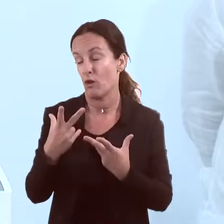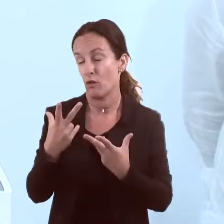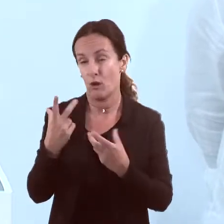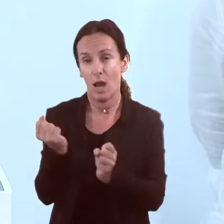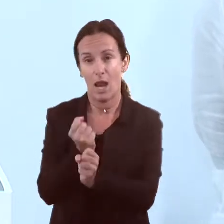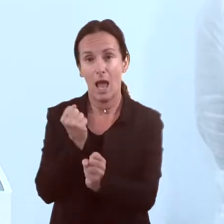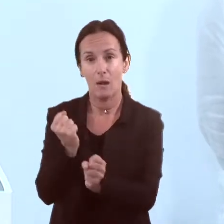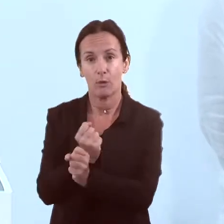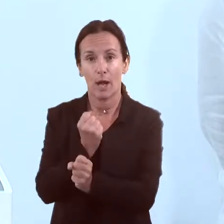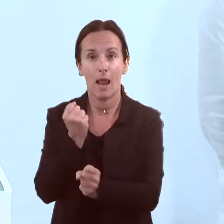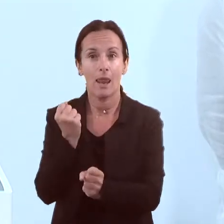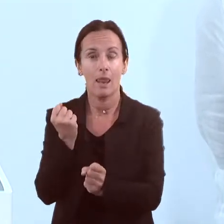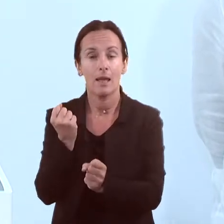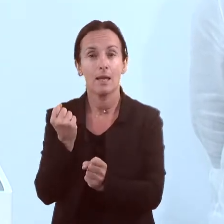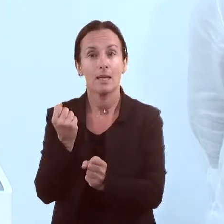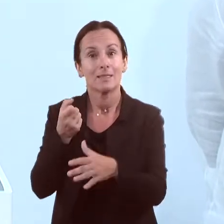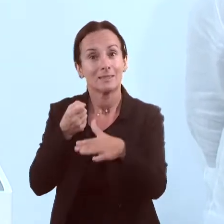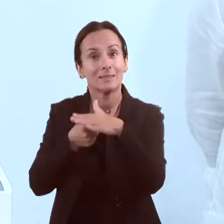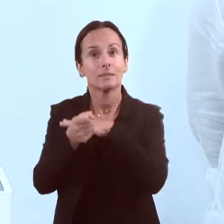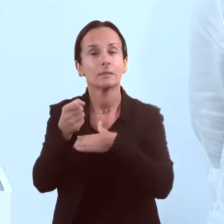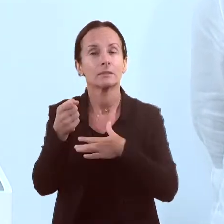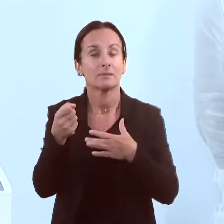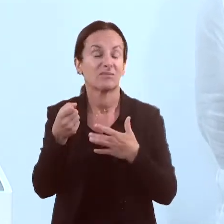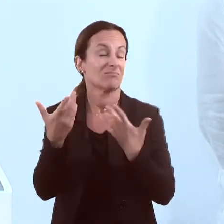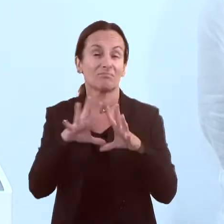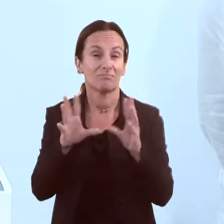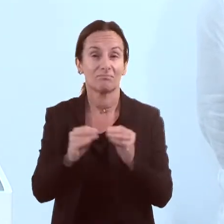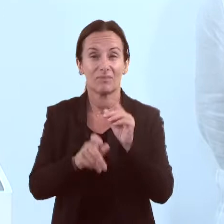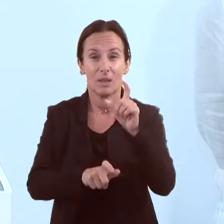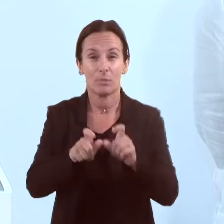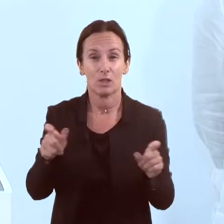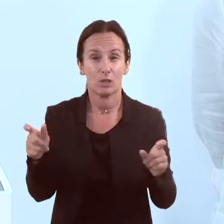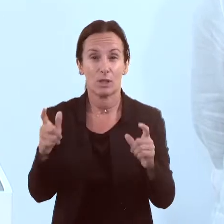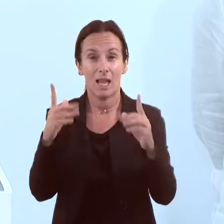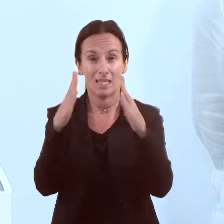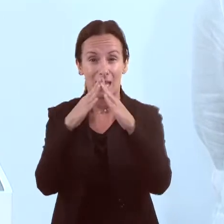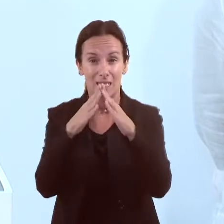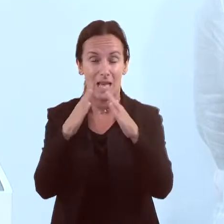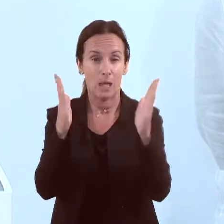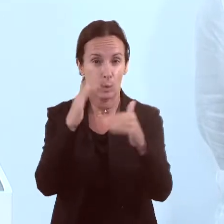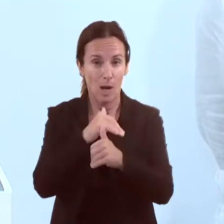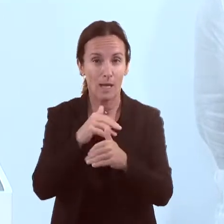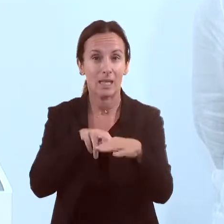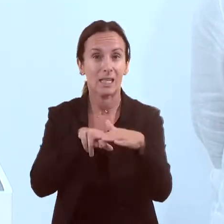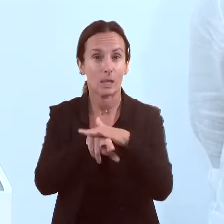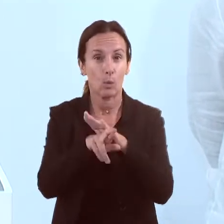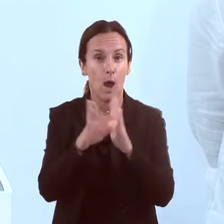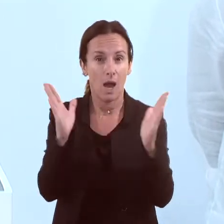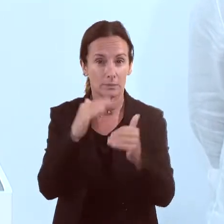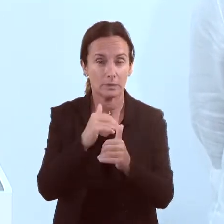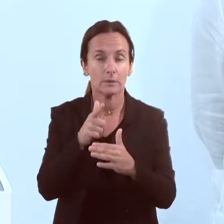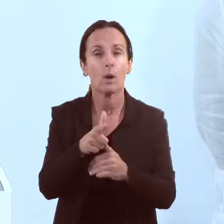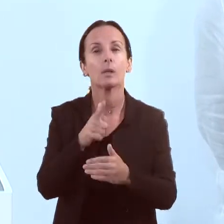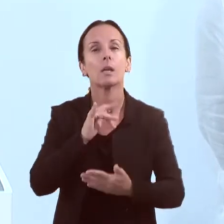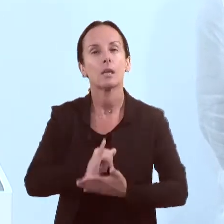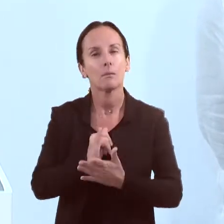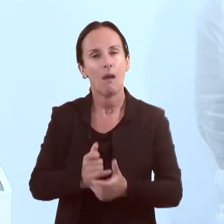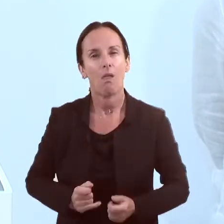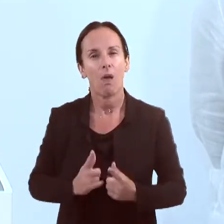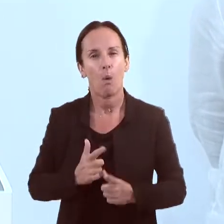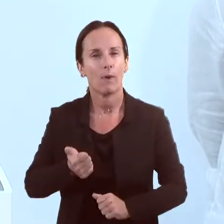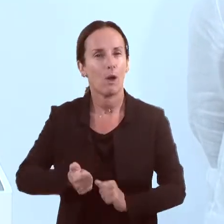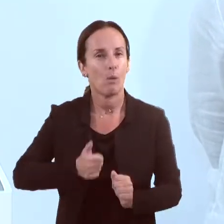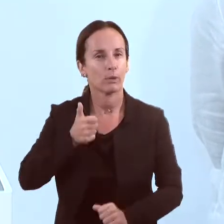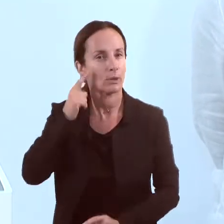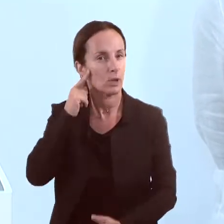gent que no té un sostre, que no té recursos, des de CIMAS donar-los una oportunitat, no? Donar-los una oportunitat per fer una millor vida,